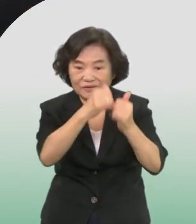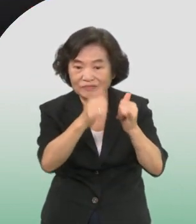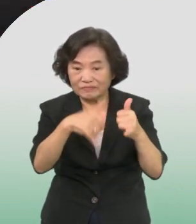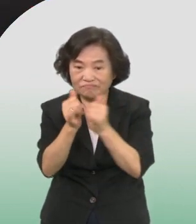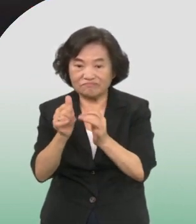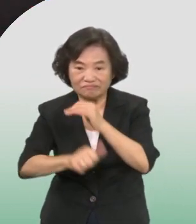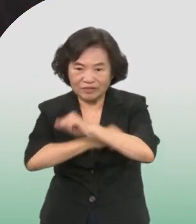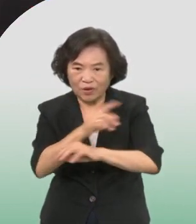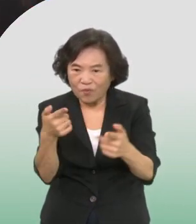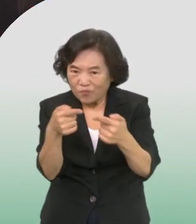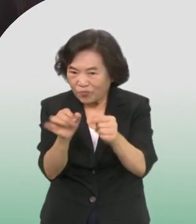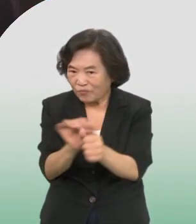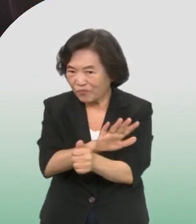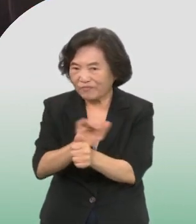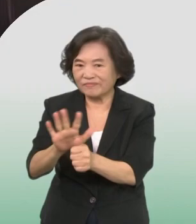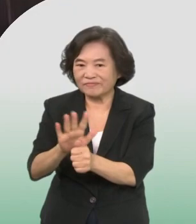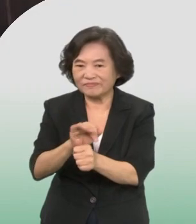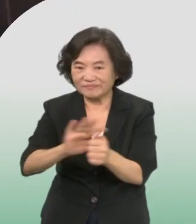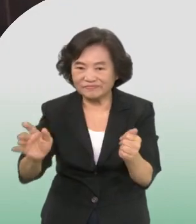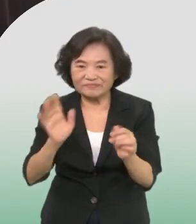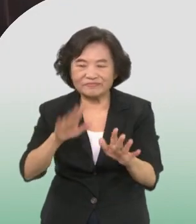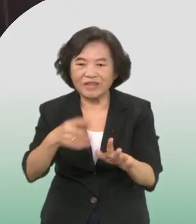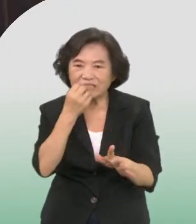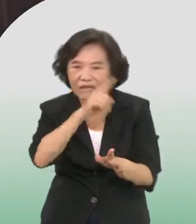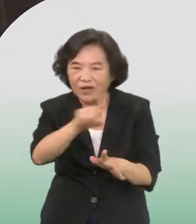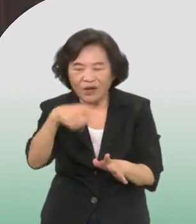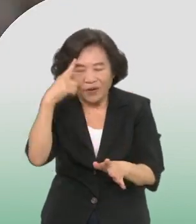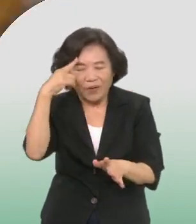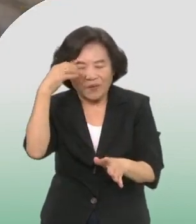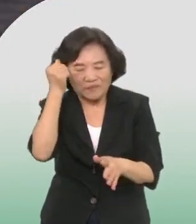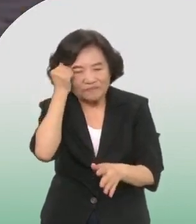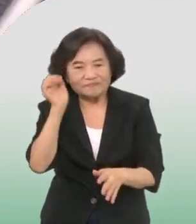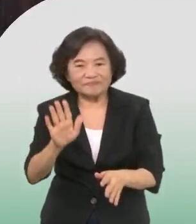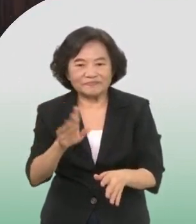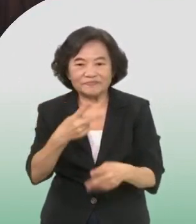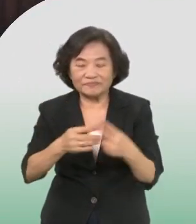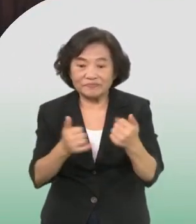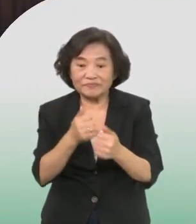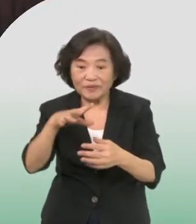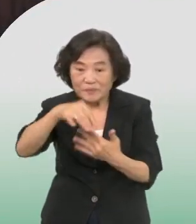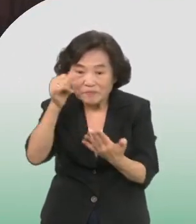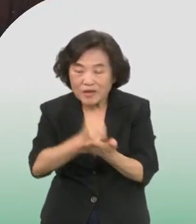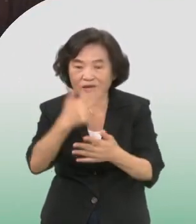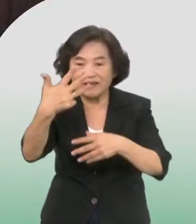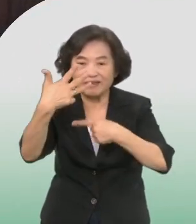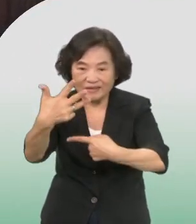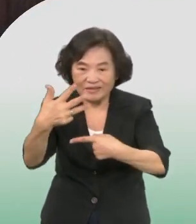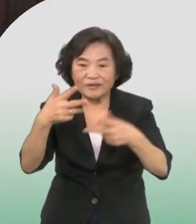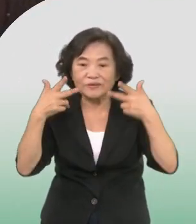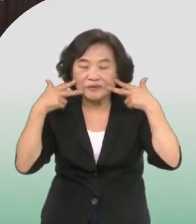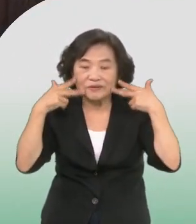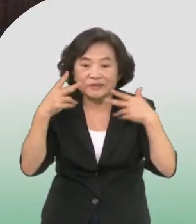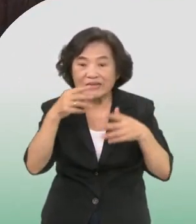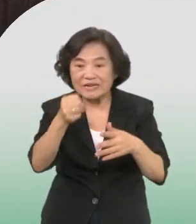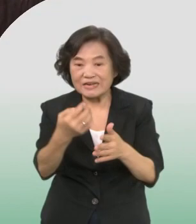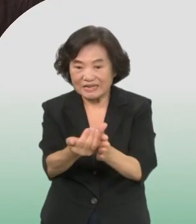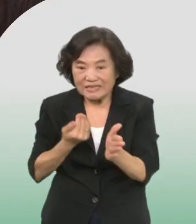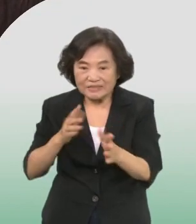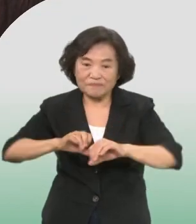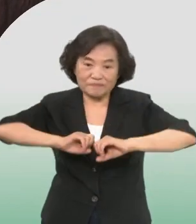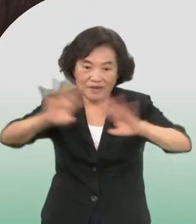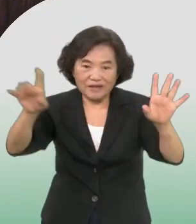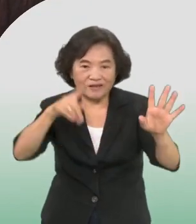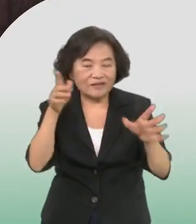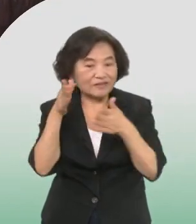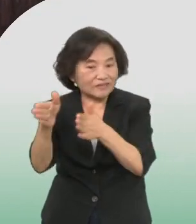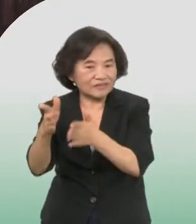神发相互影响，强下累积个十五记忆，还被批先提半夜初一年初民族热切发出客家